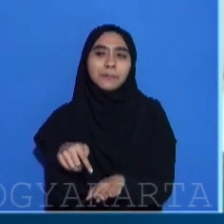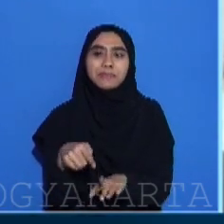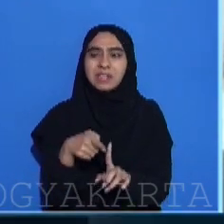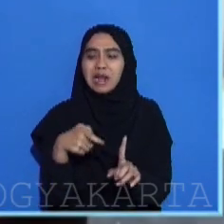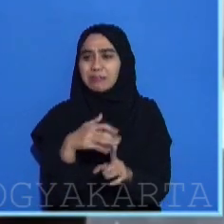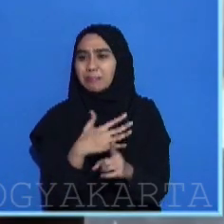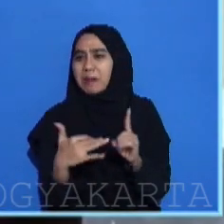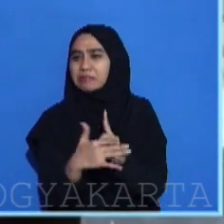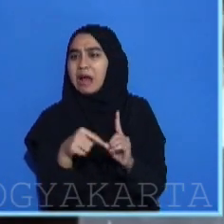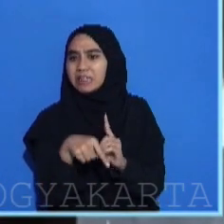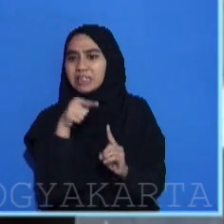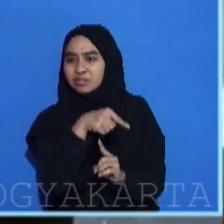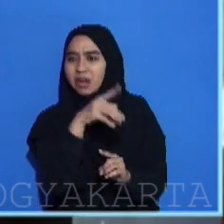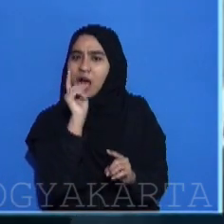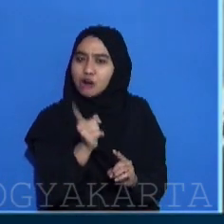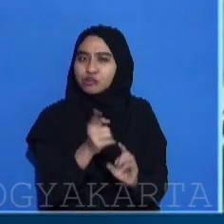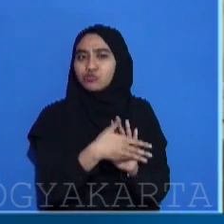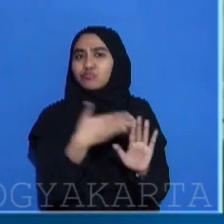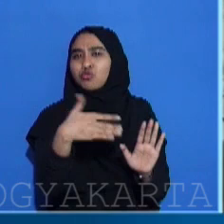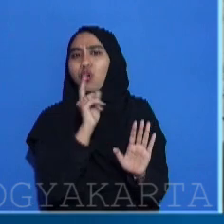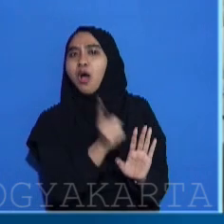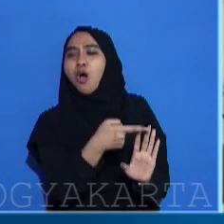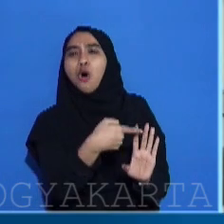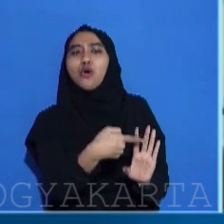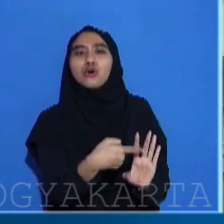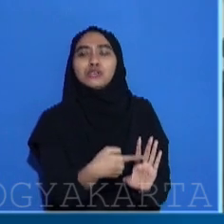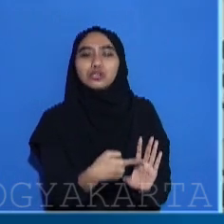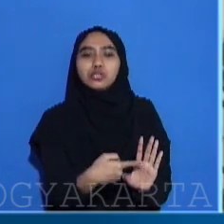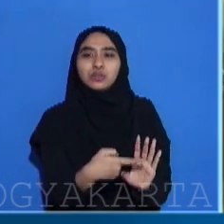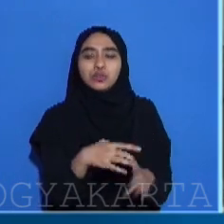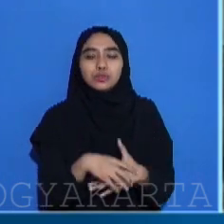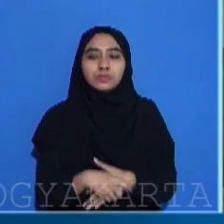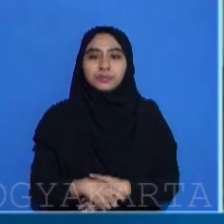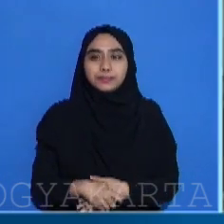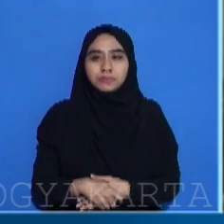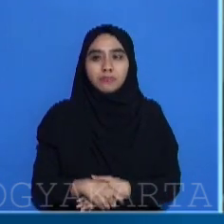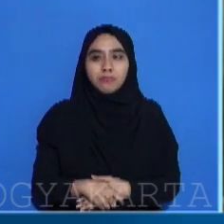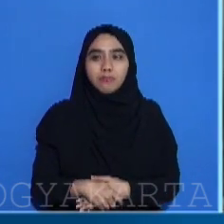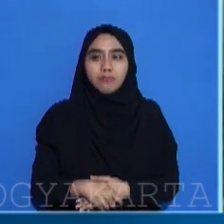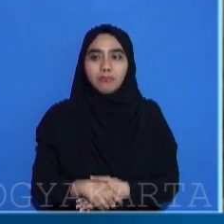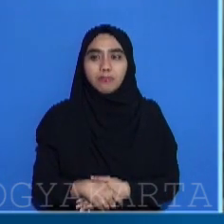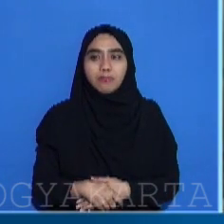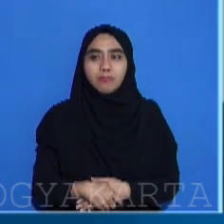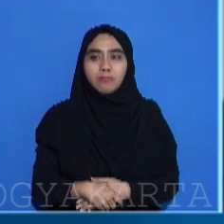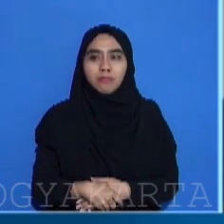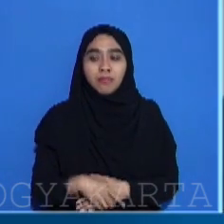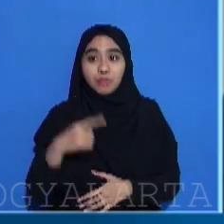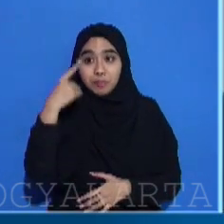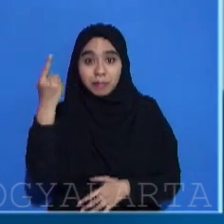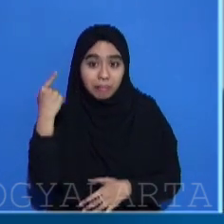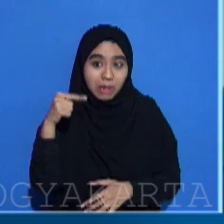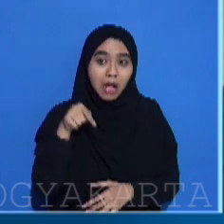tetap mundur dari jabatan menyikapi hal itu Lurah genjahan menyampaikan bahwa pihaknya akan segera